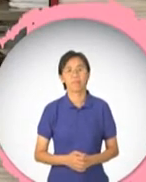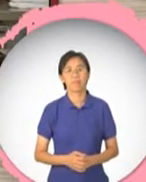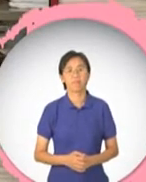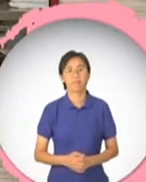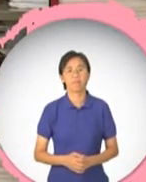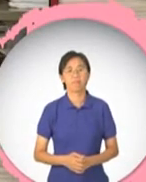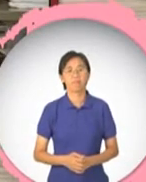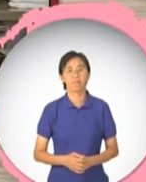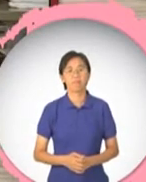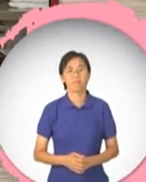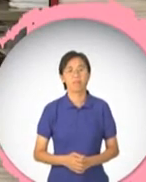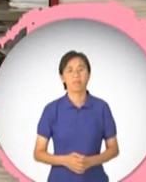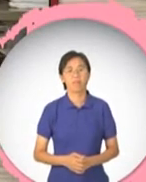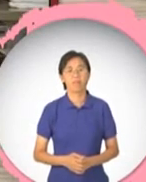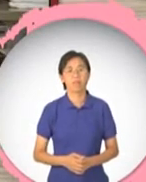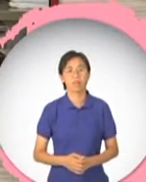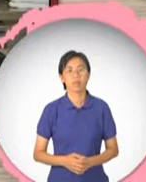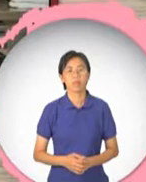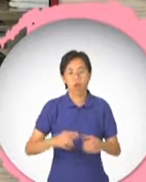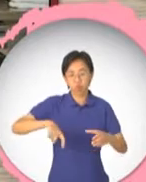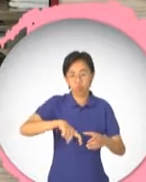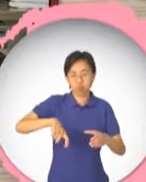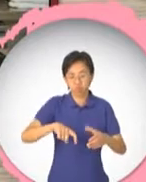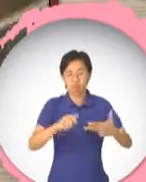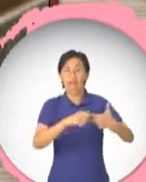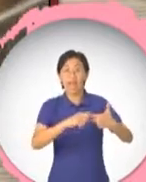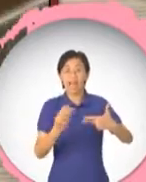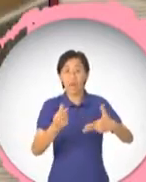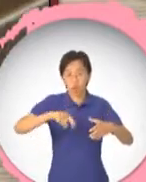ก็ตีต่ออีกแป๊บนึงความเร็วปานกลาง ค่ะใช